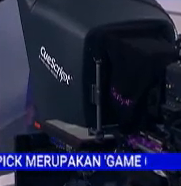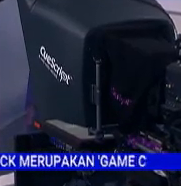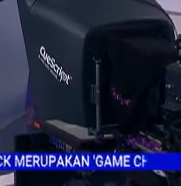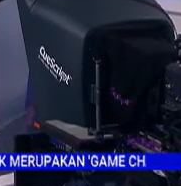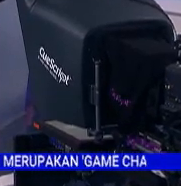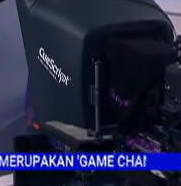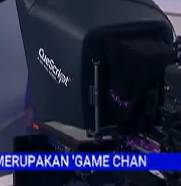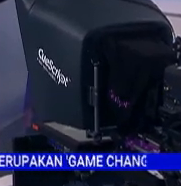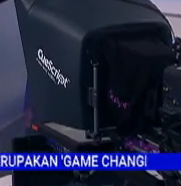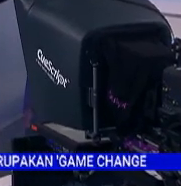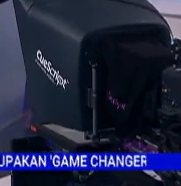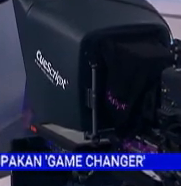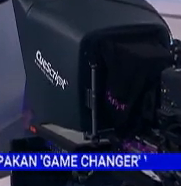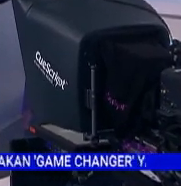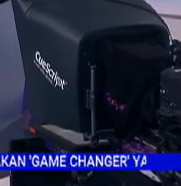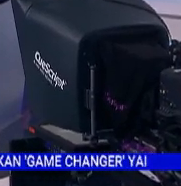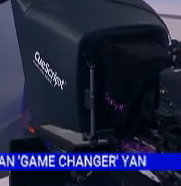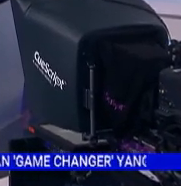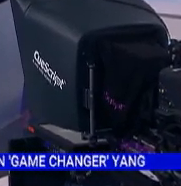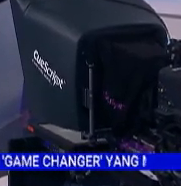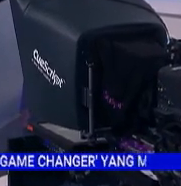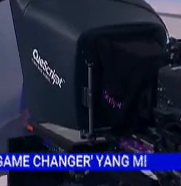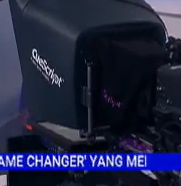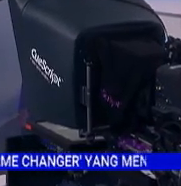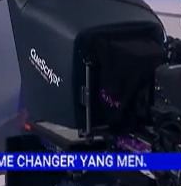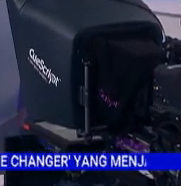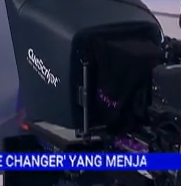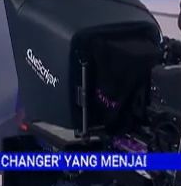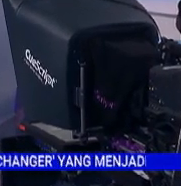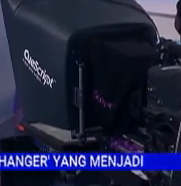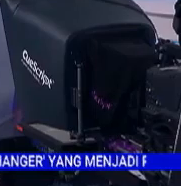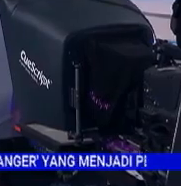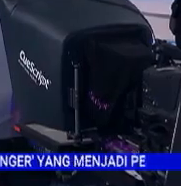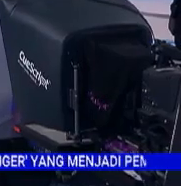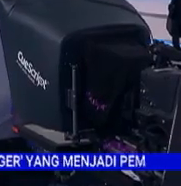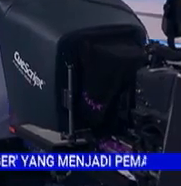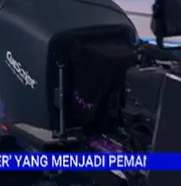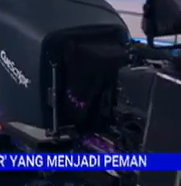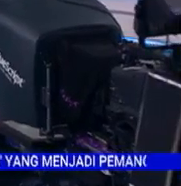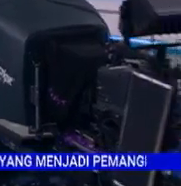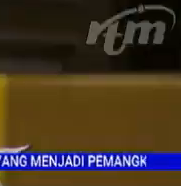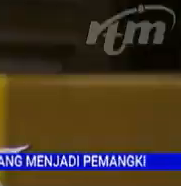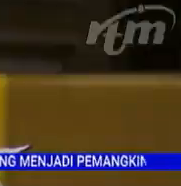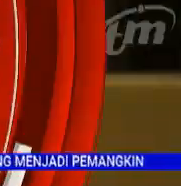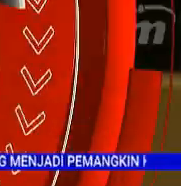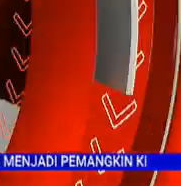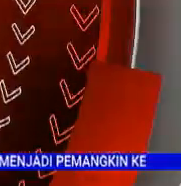saya Larendra Fiona Berdatbaikan. Berikut paparan utama malam ini.